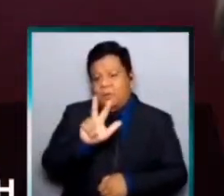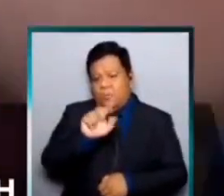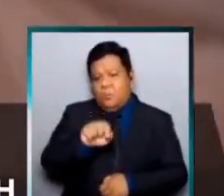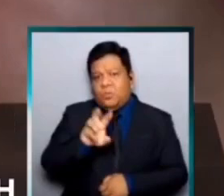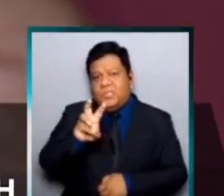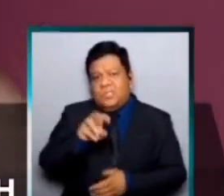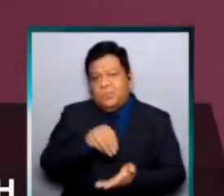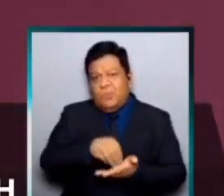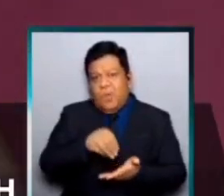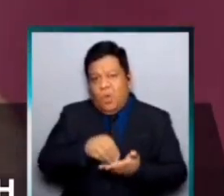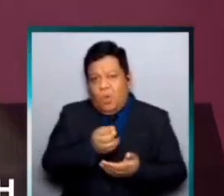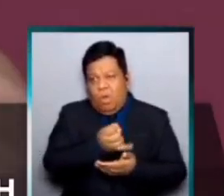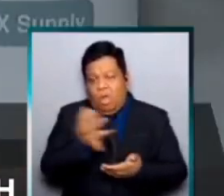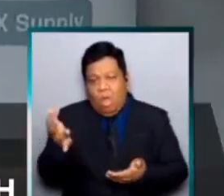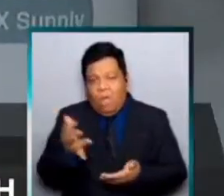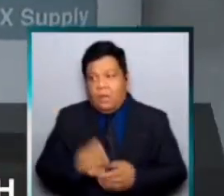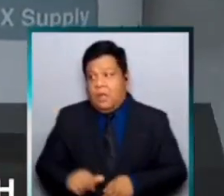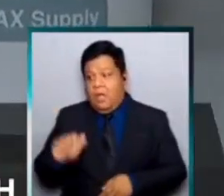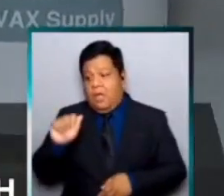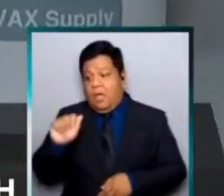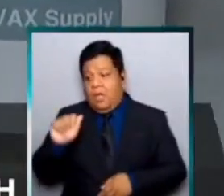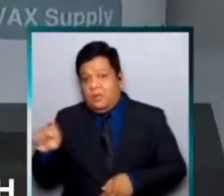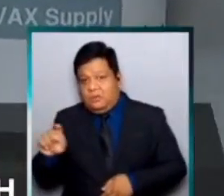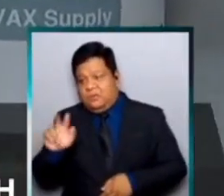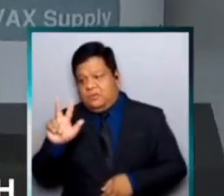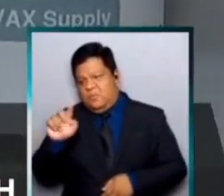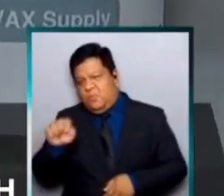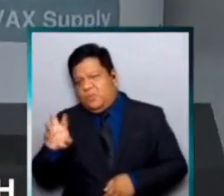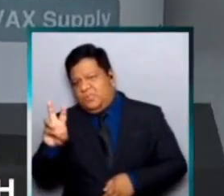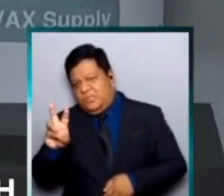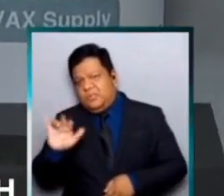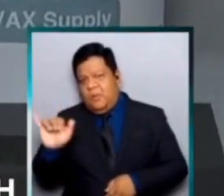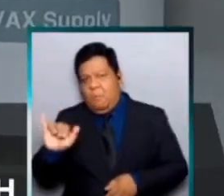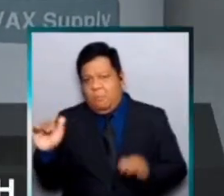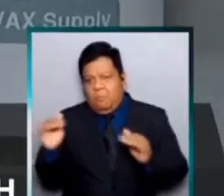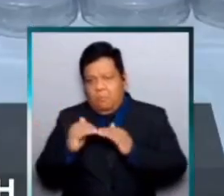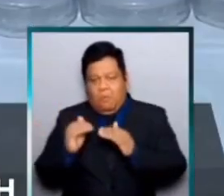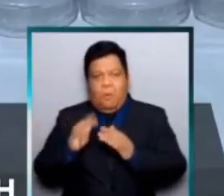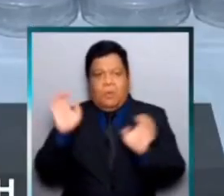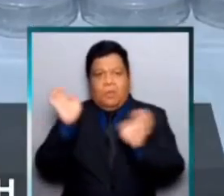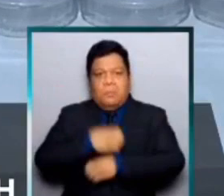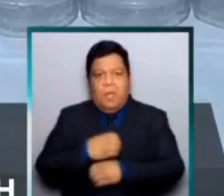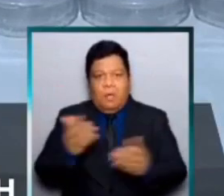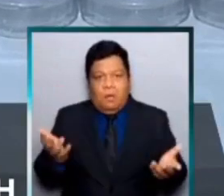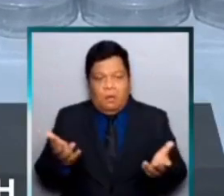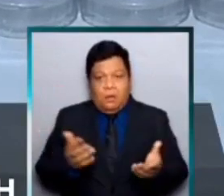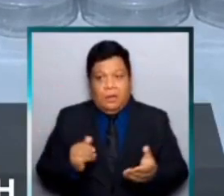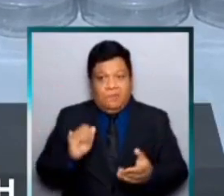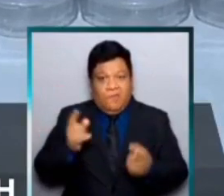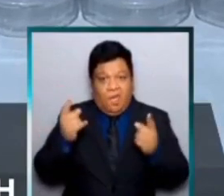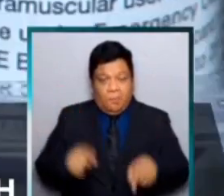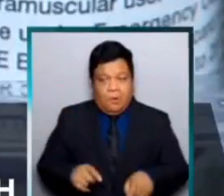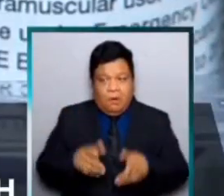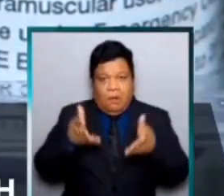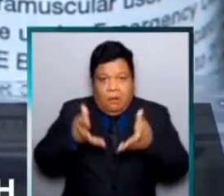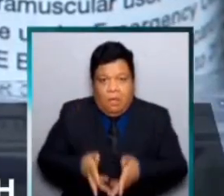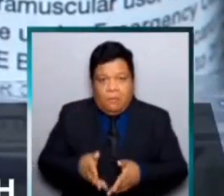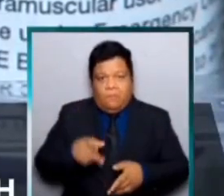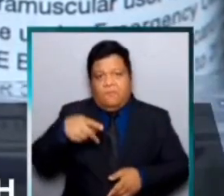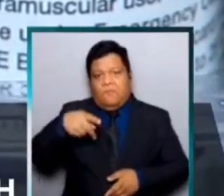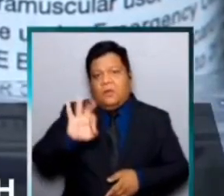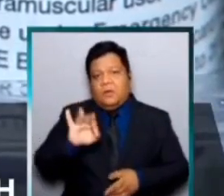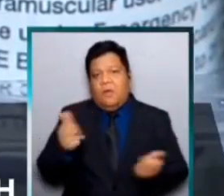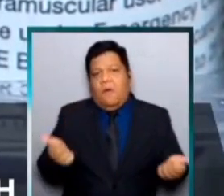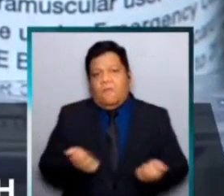ng AstraZeneca ang mag-e-expire sa linggo. Sabi ni Concepcion, kapag nagkataon, Pfizer na lang ang natitirang brand para sa first